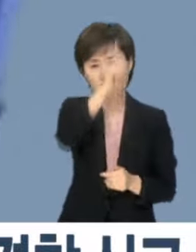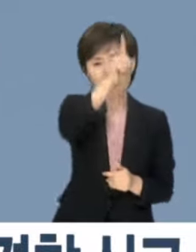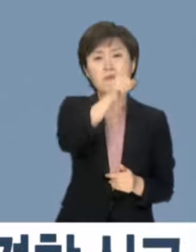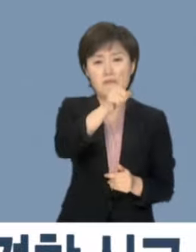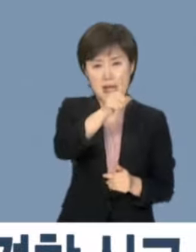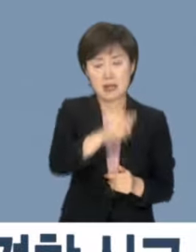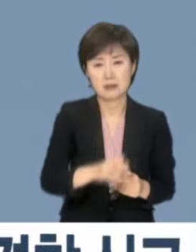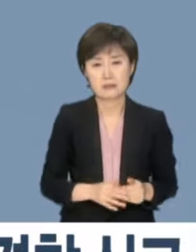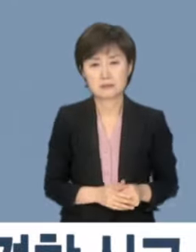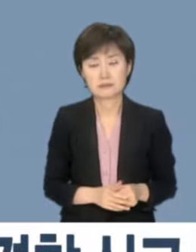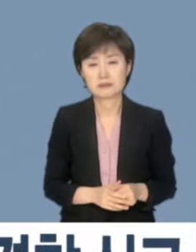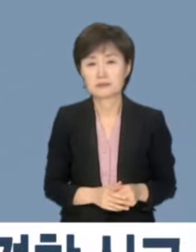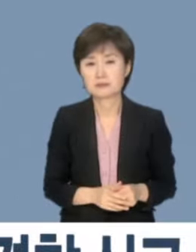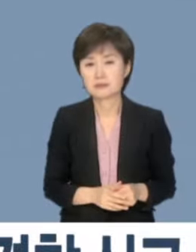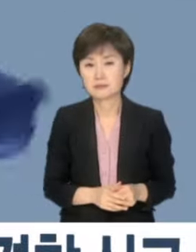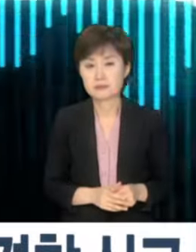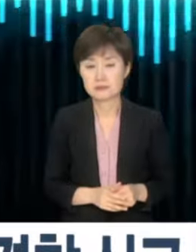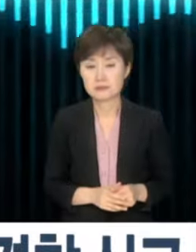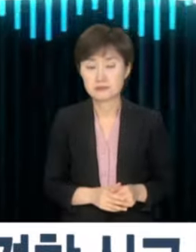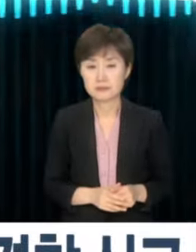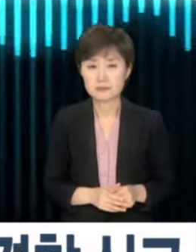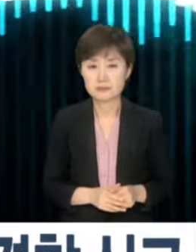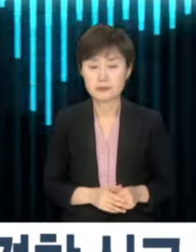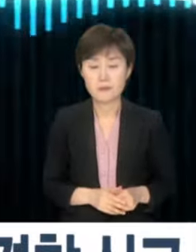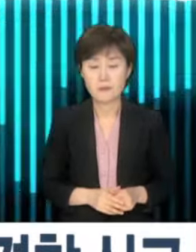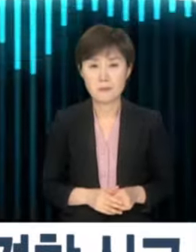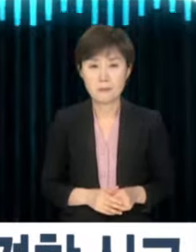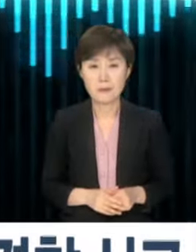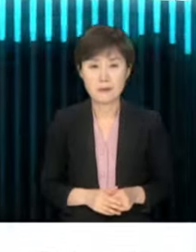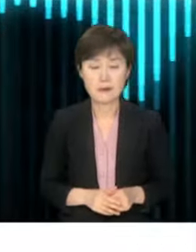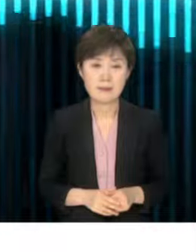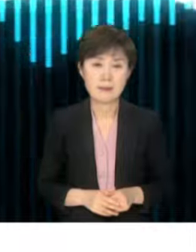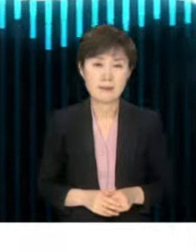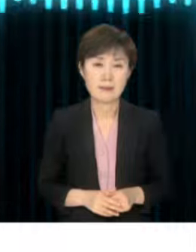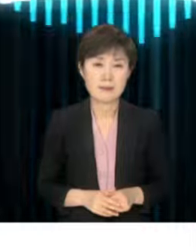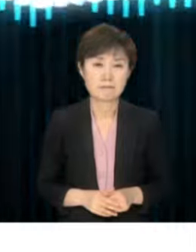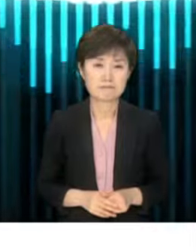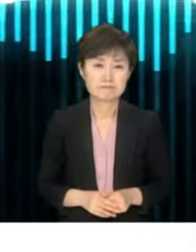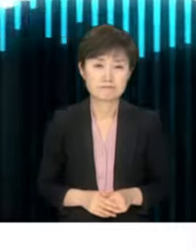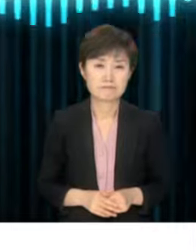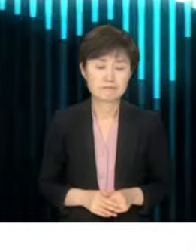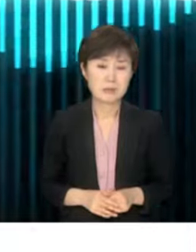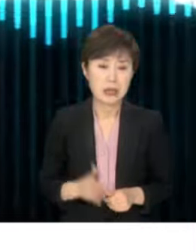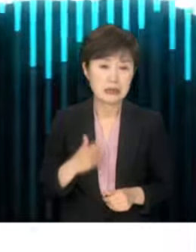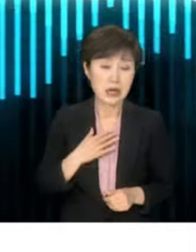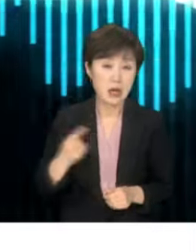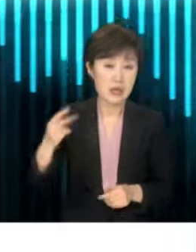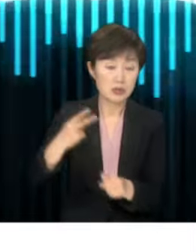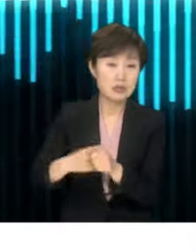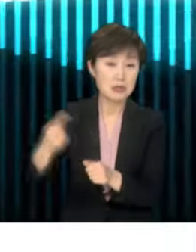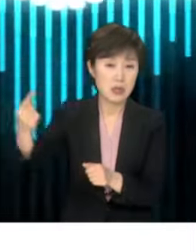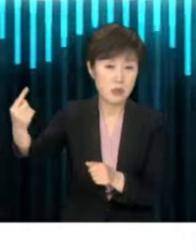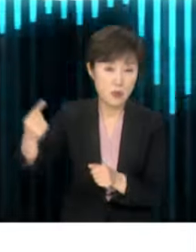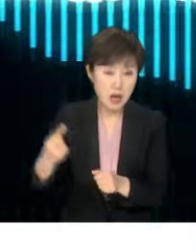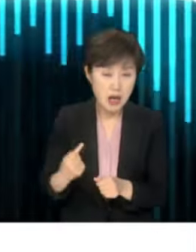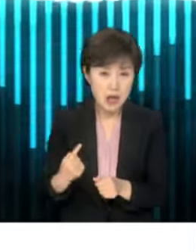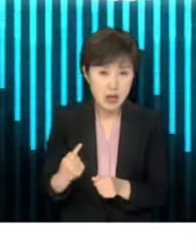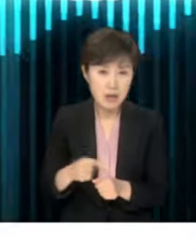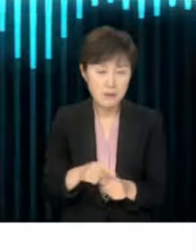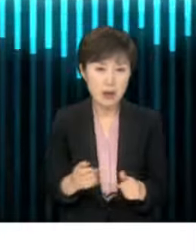경찰에 접수됐습니다 저 와가지고 급 대장으로 머리를 내려치